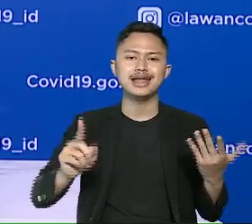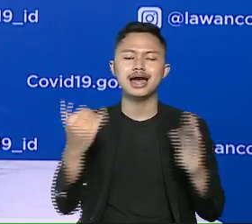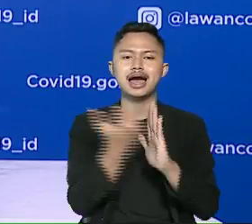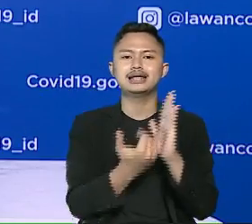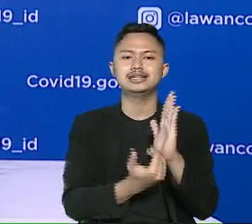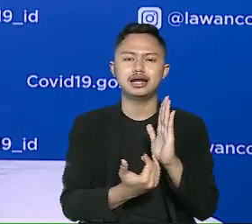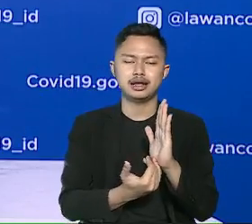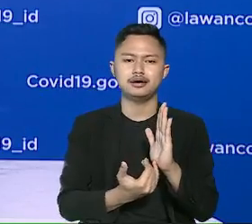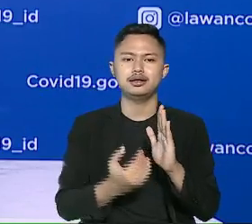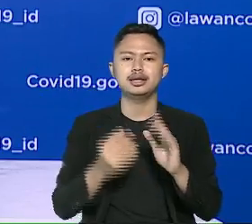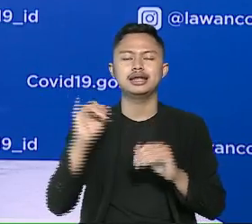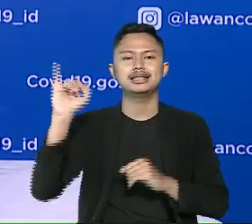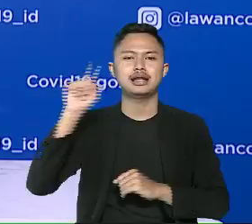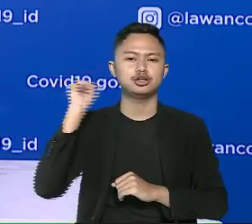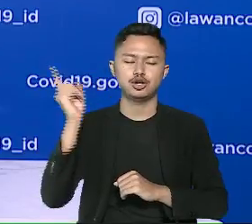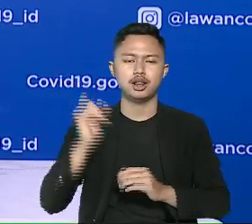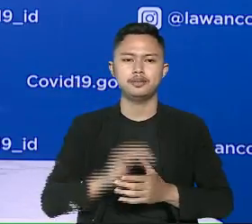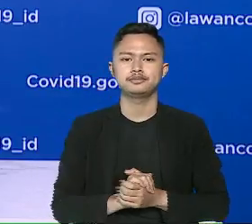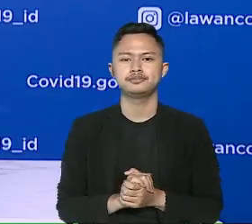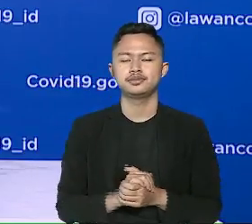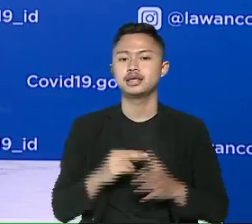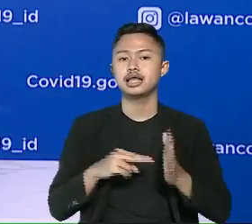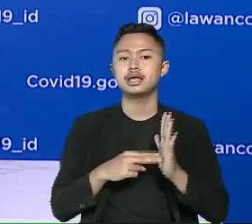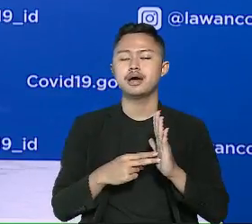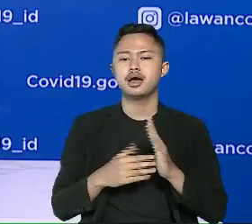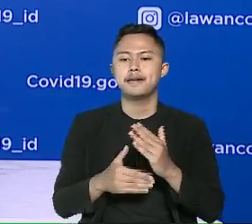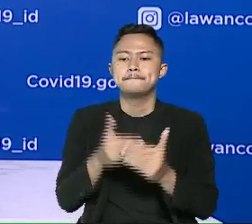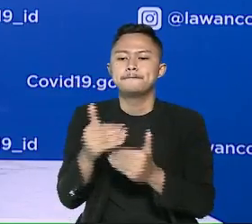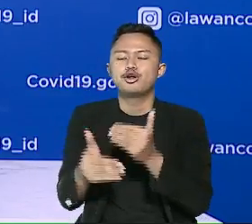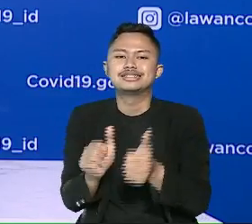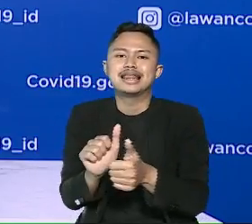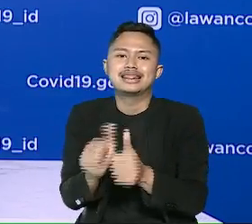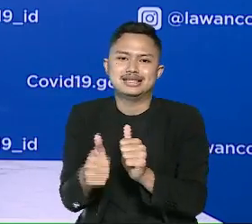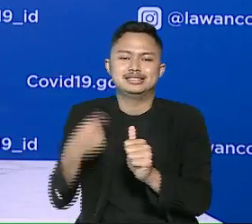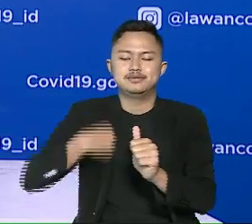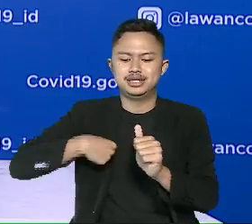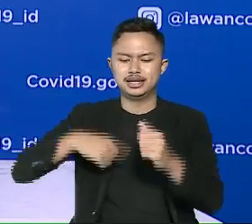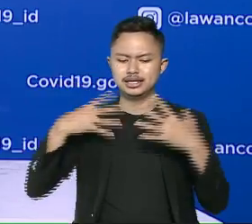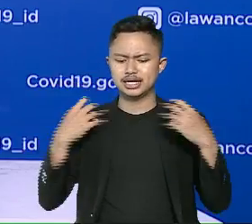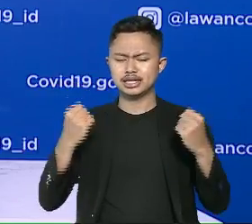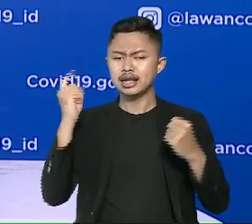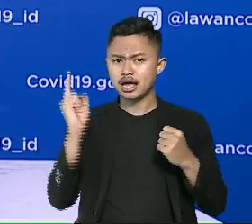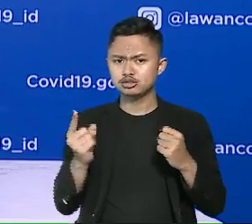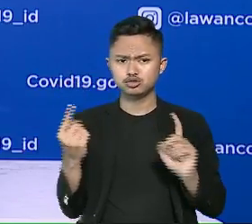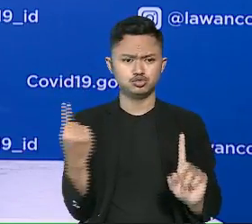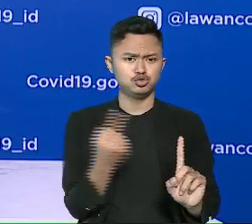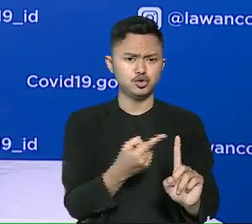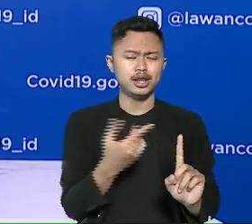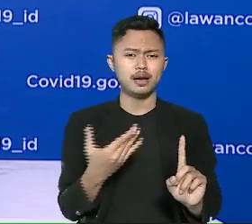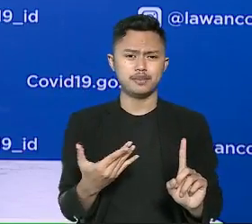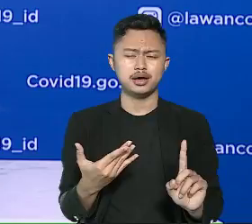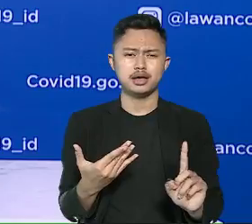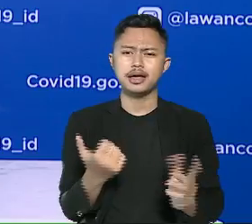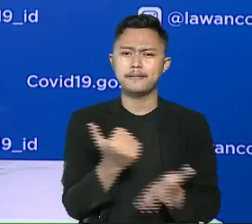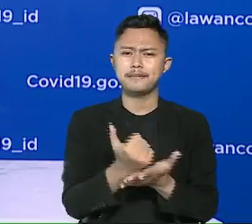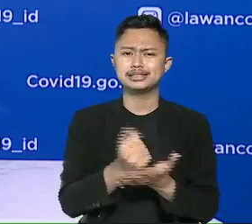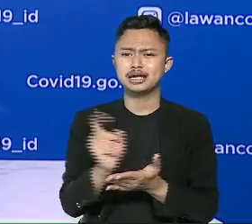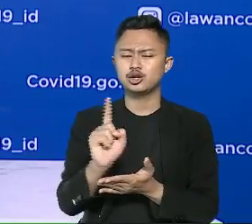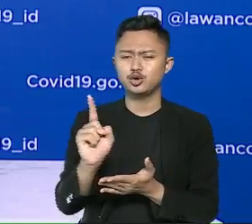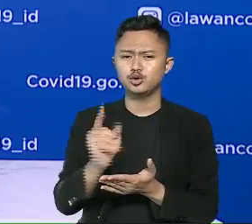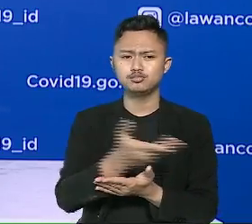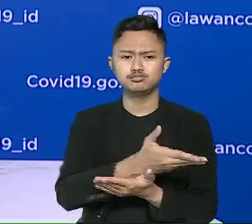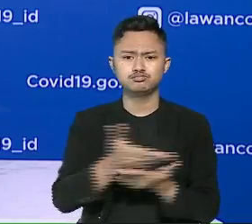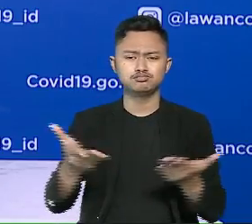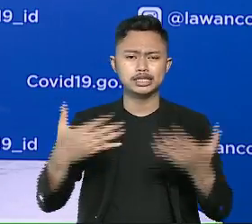sebagai langkah persiapan agar segera dilakukan tahap uji coba oleh Kementerian Kesehatan yang bertujuan untuk memastikan